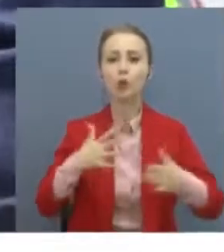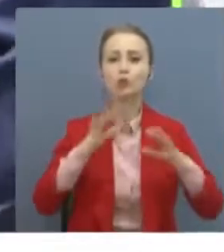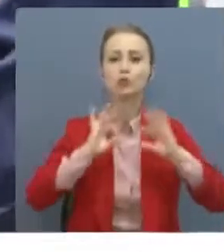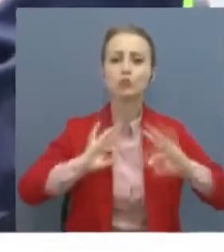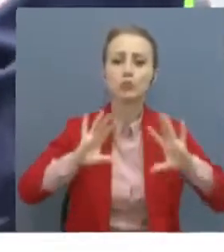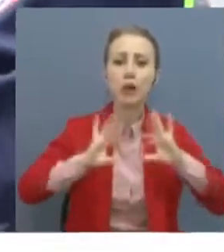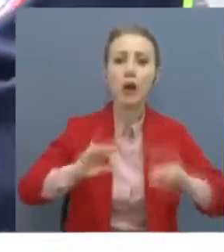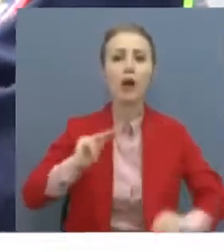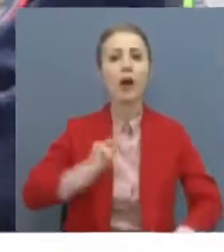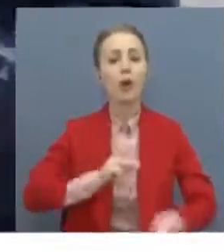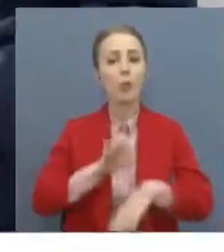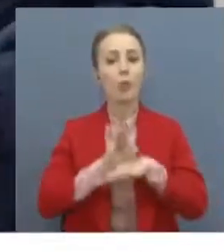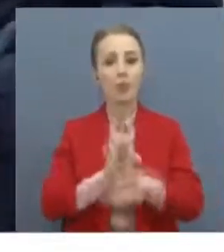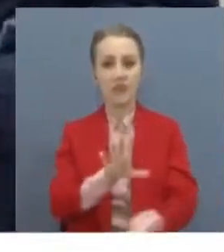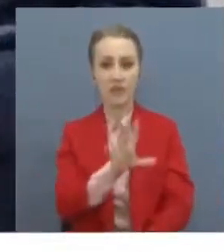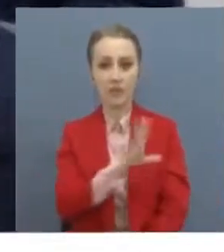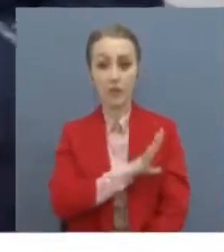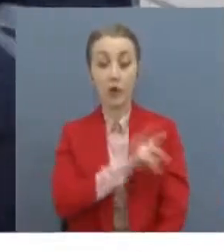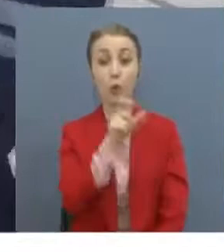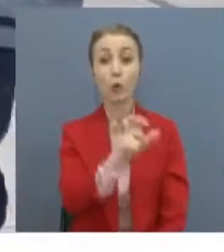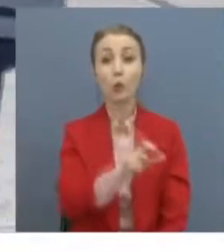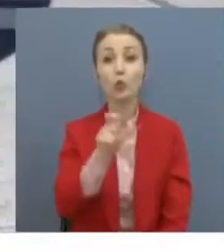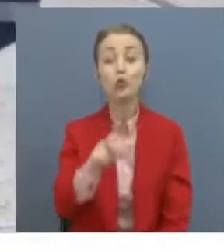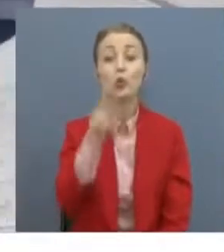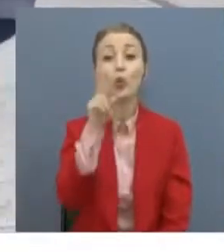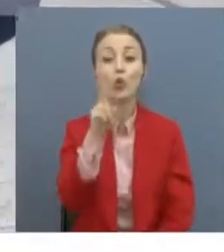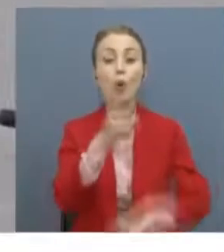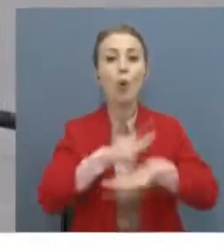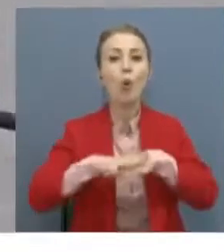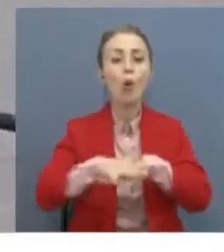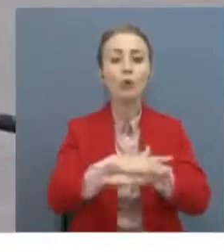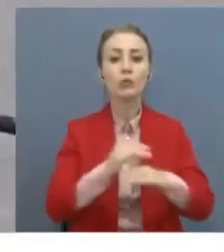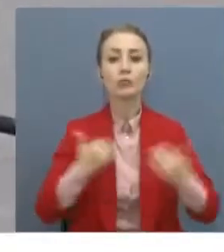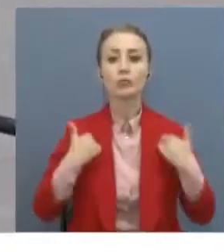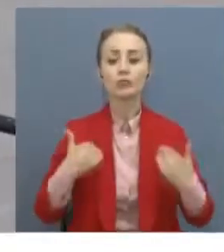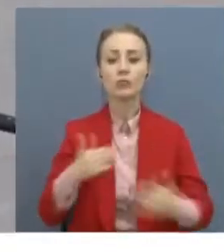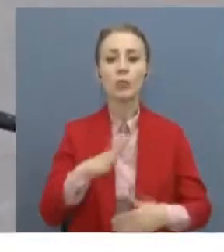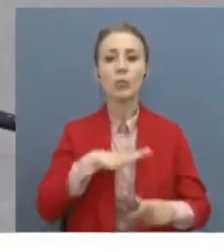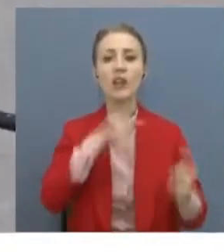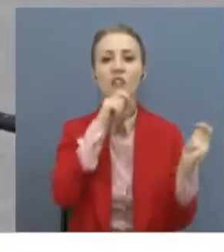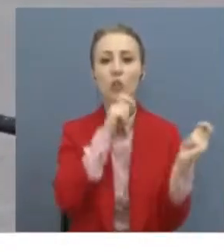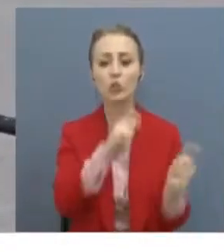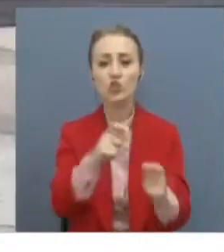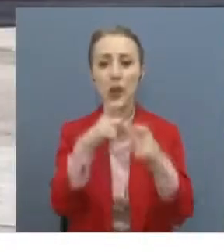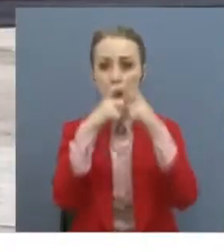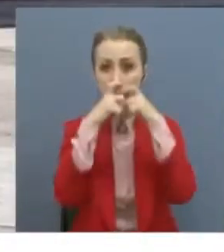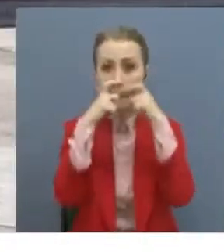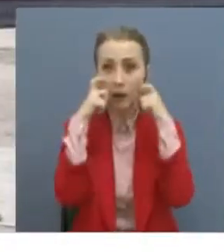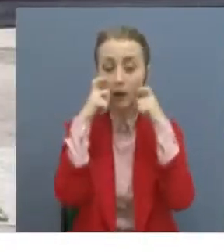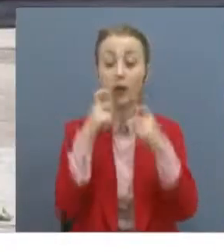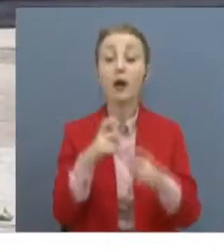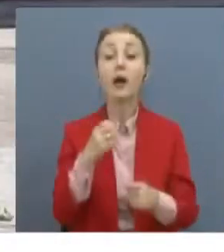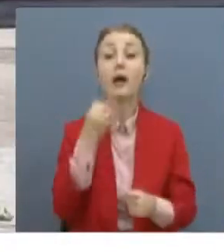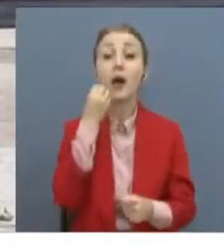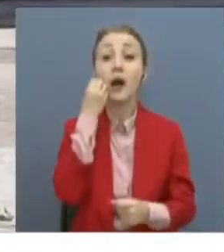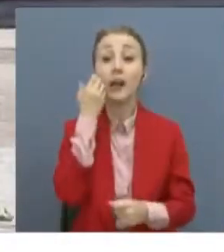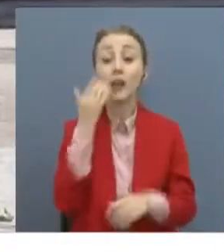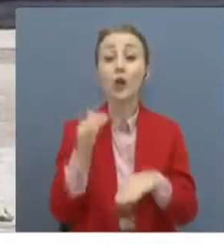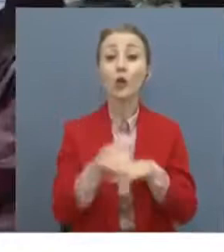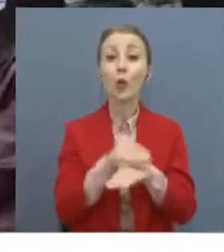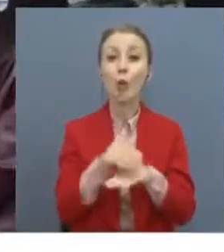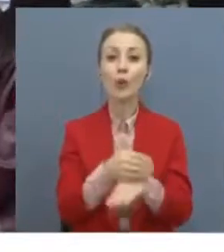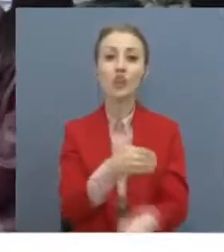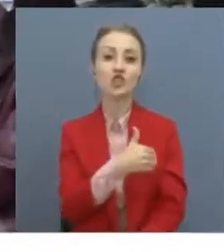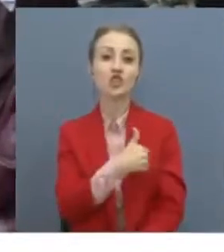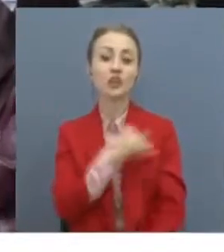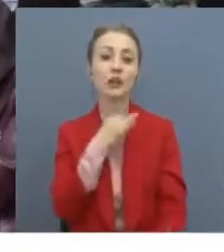көрсетіліп, медициналық қорғаныс маскалары үлестірілді. Тұрғындар полицейлердің ізгі бастамасына алғыс білдіріп, сақтық шараларын естен